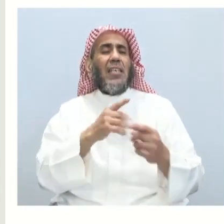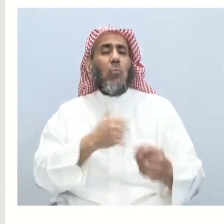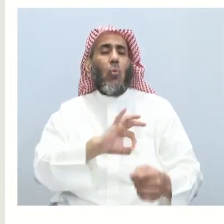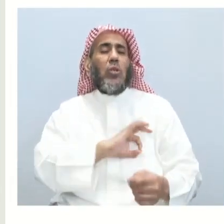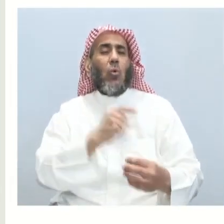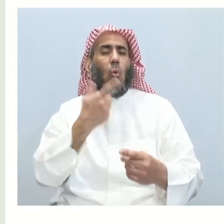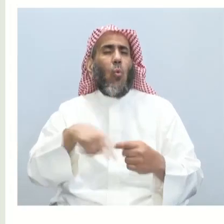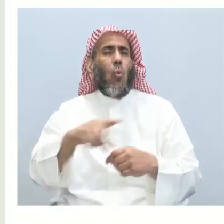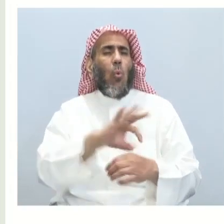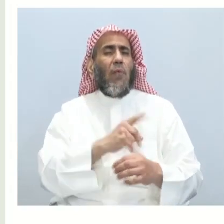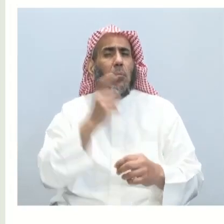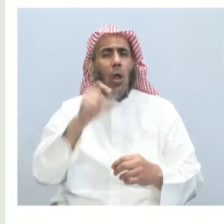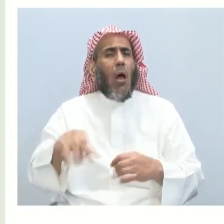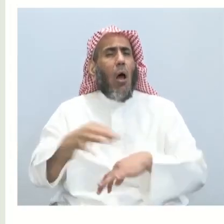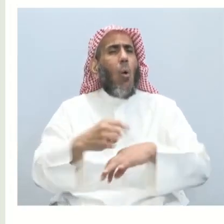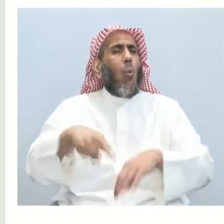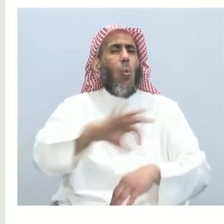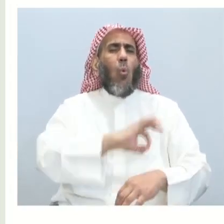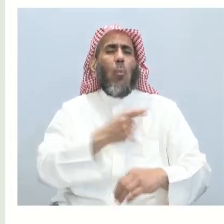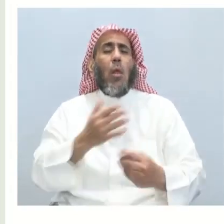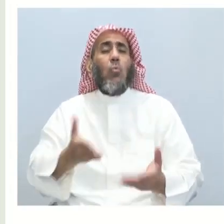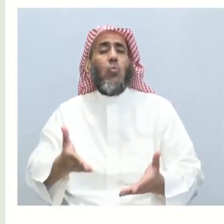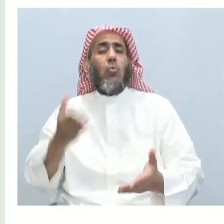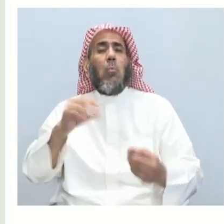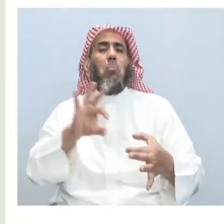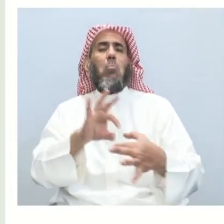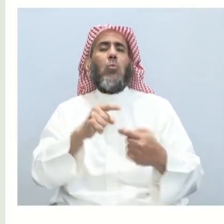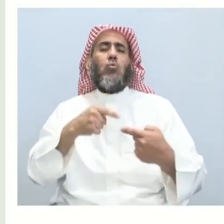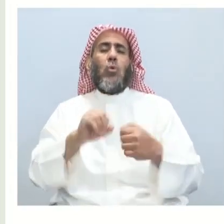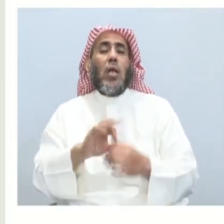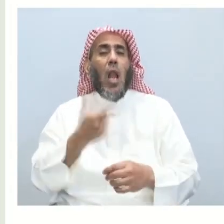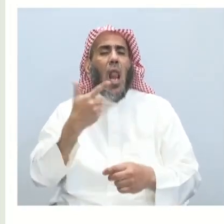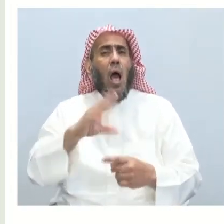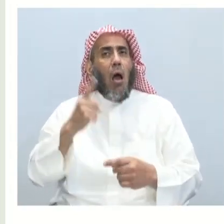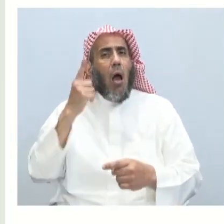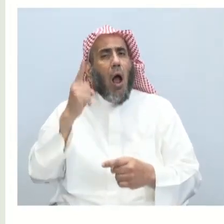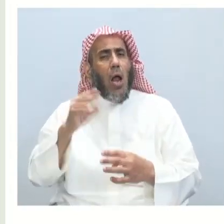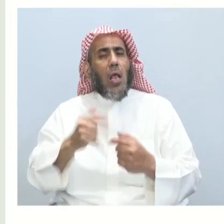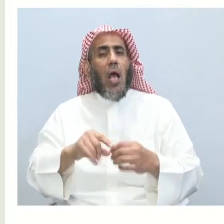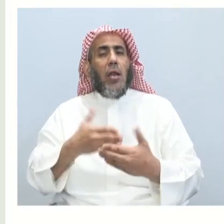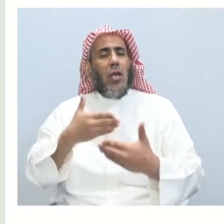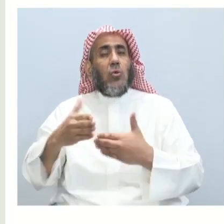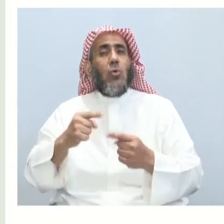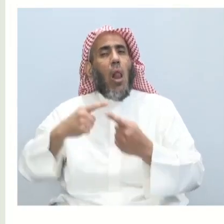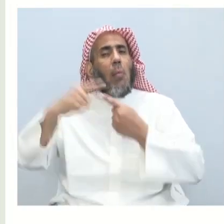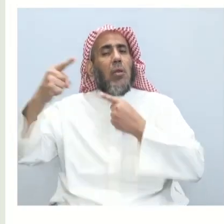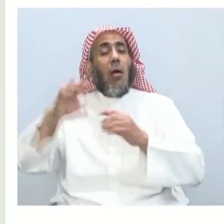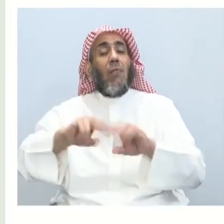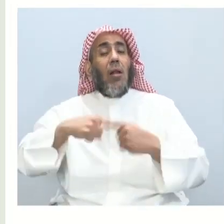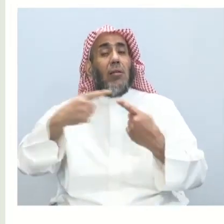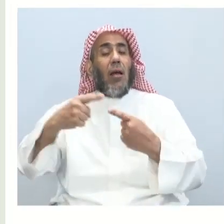القلوب فلن ترى قلبا بغير سموه موصولا لا غروى ان جزت المدى فلطالما